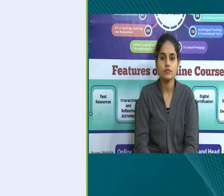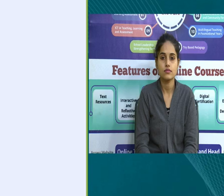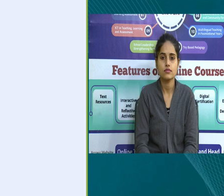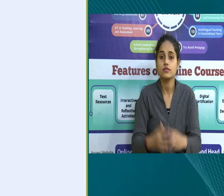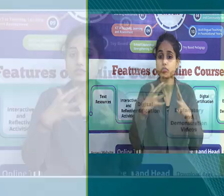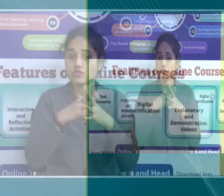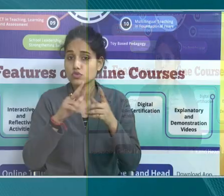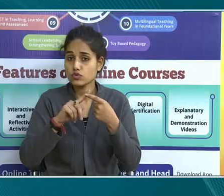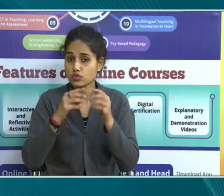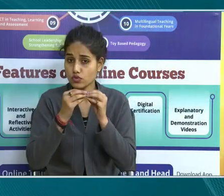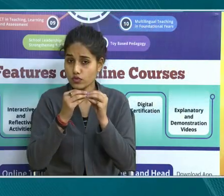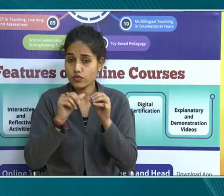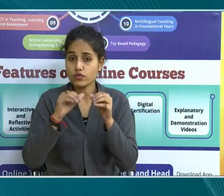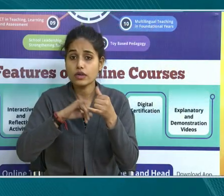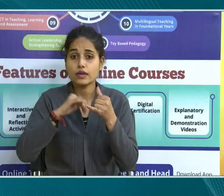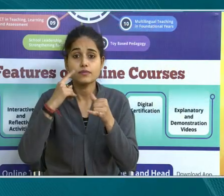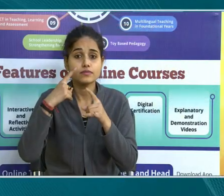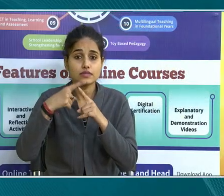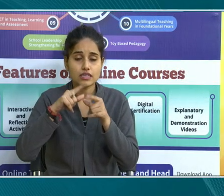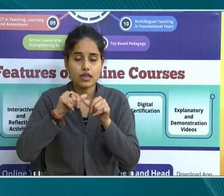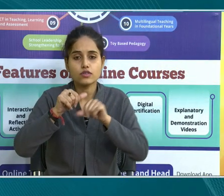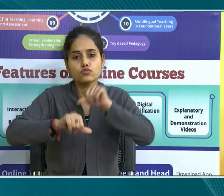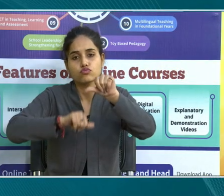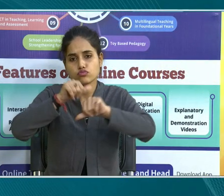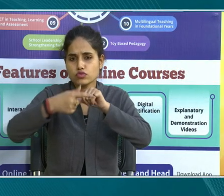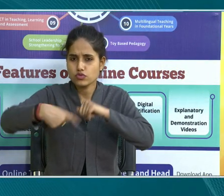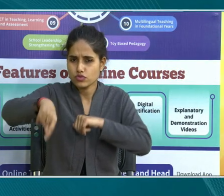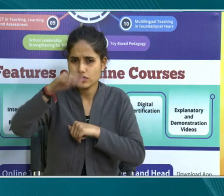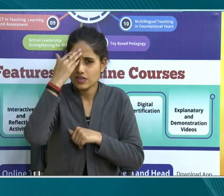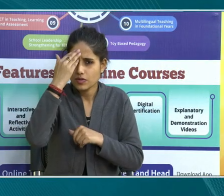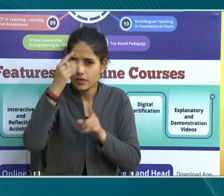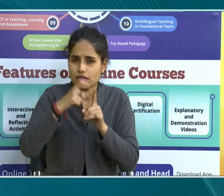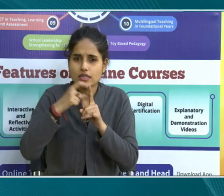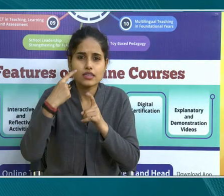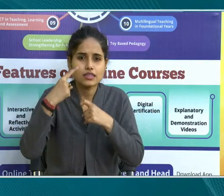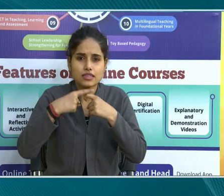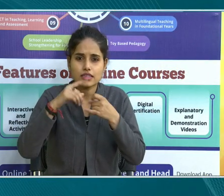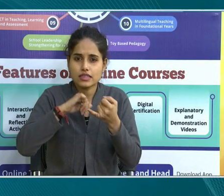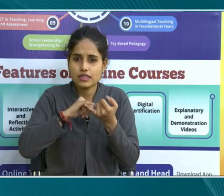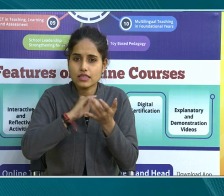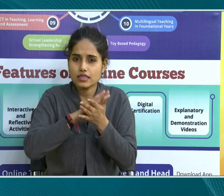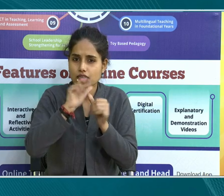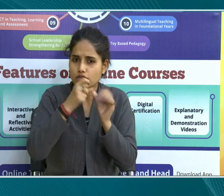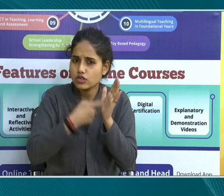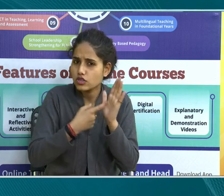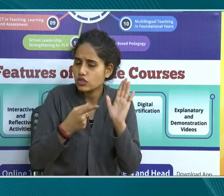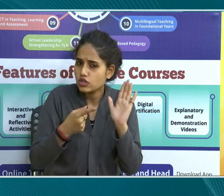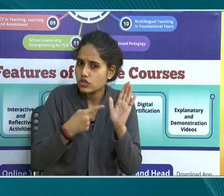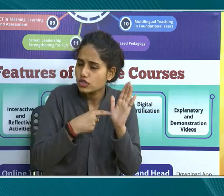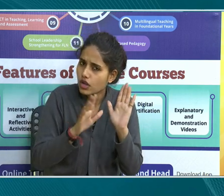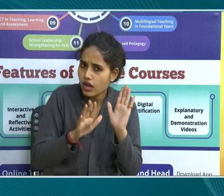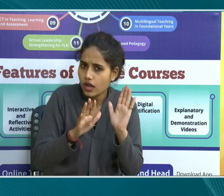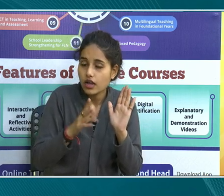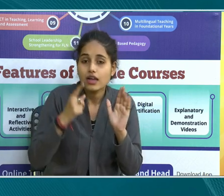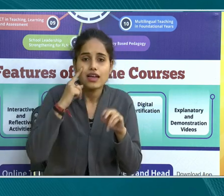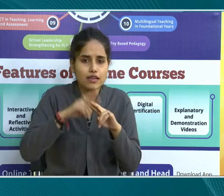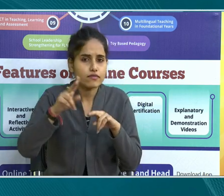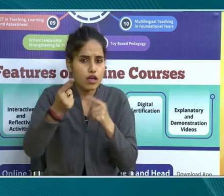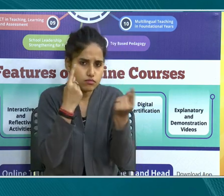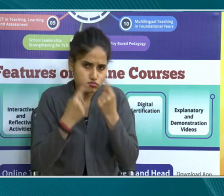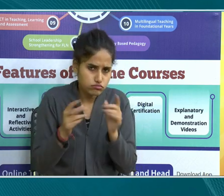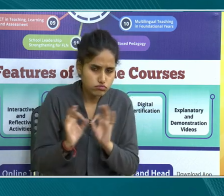वेब साइट जो है प्रोसेस हो रही है तो आप दीक्षा पोर्टल के बारे में जानते ही है और यदि आपने चेक नहीं किया है तो उसे आज ही सर्च करें उस